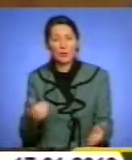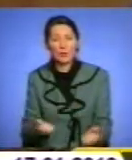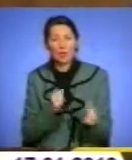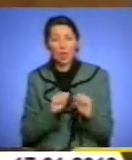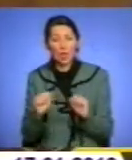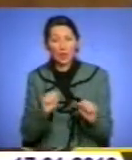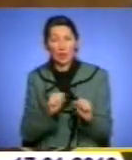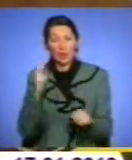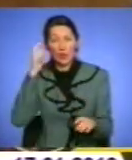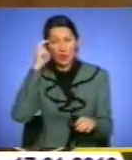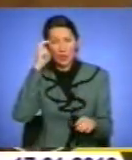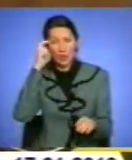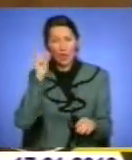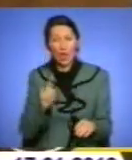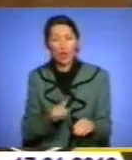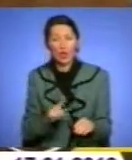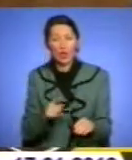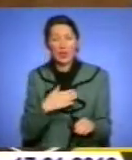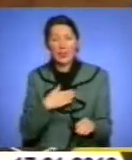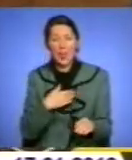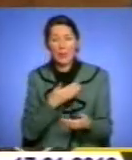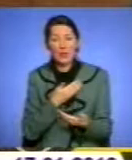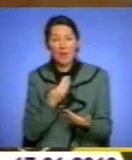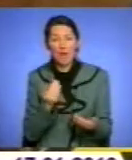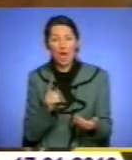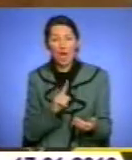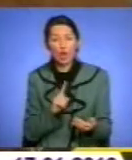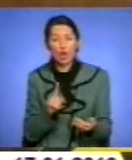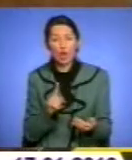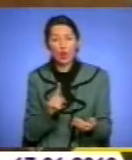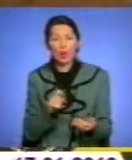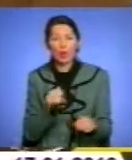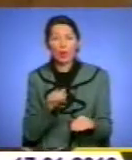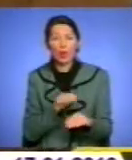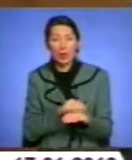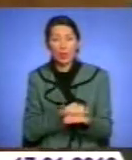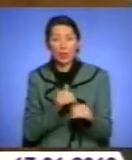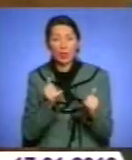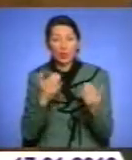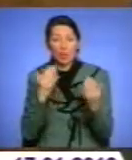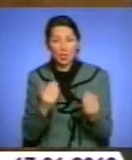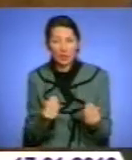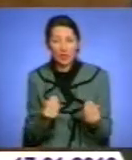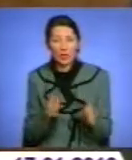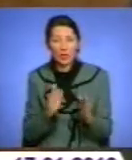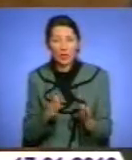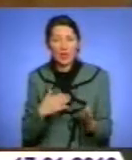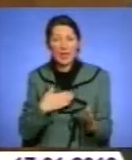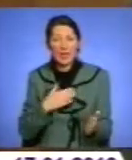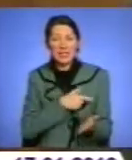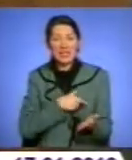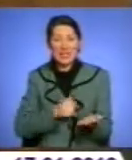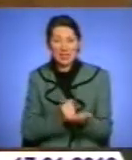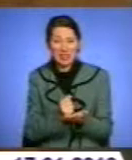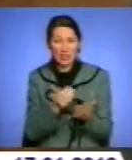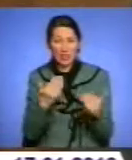керівництво в Києві, що нам немає що доказувати на сьогоднішній день, хоча наш кандидат вже